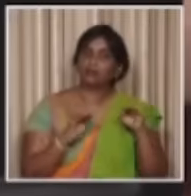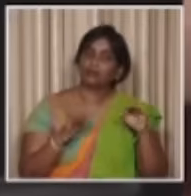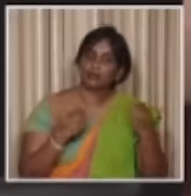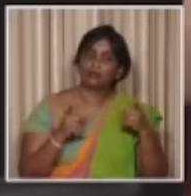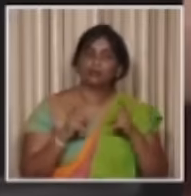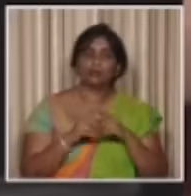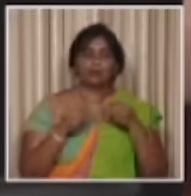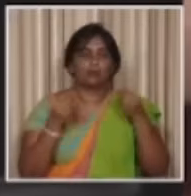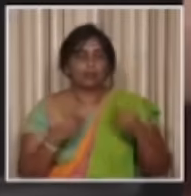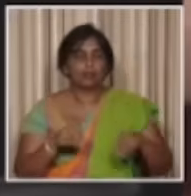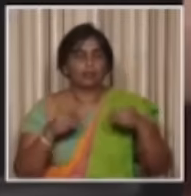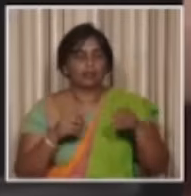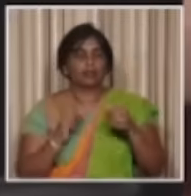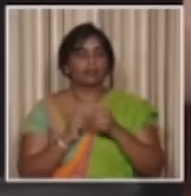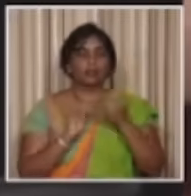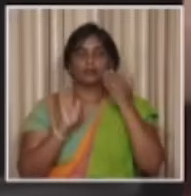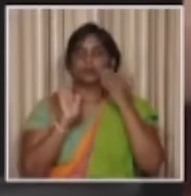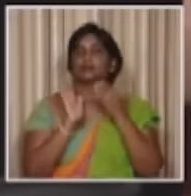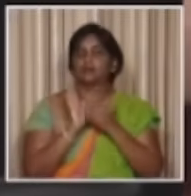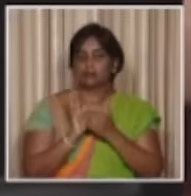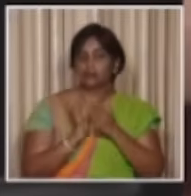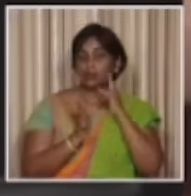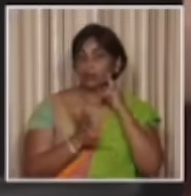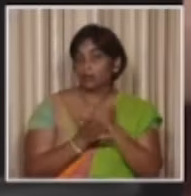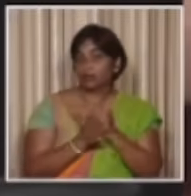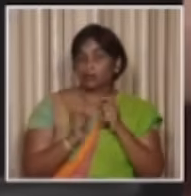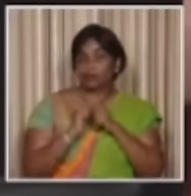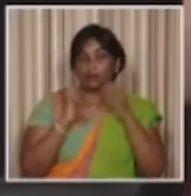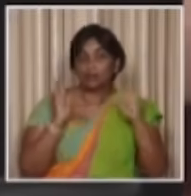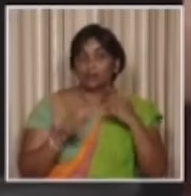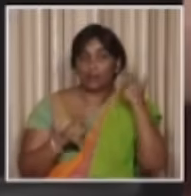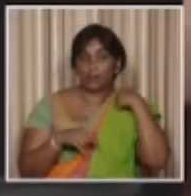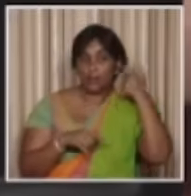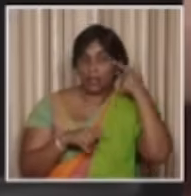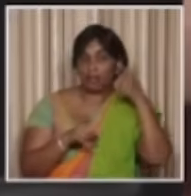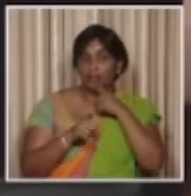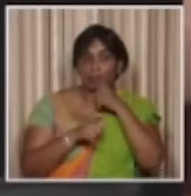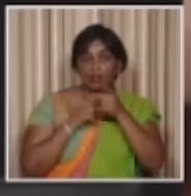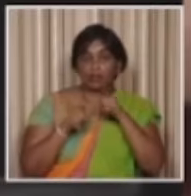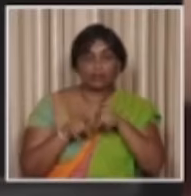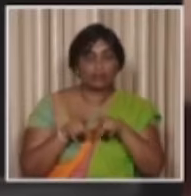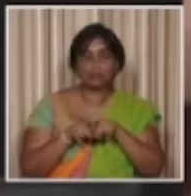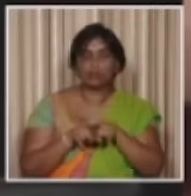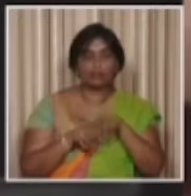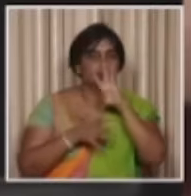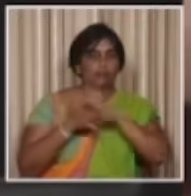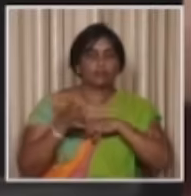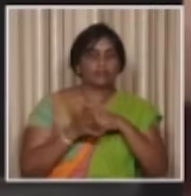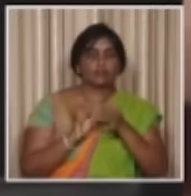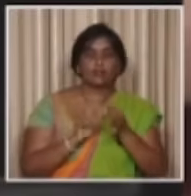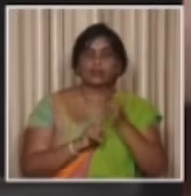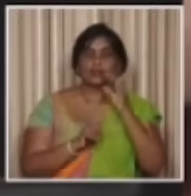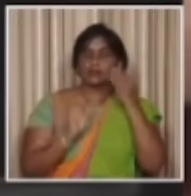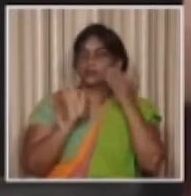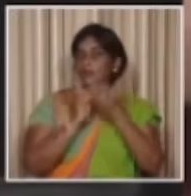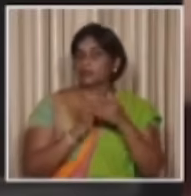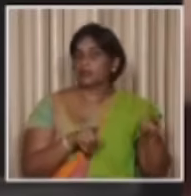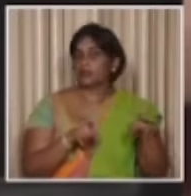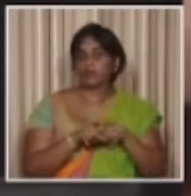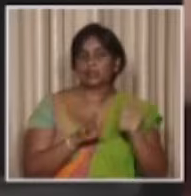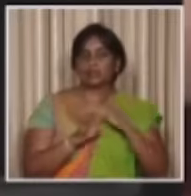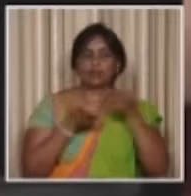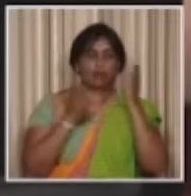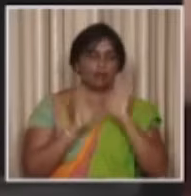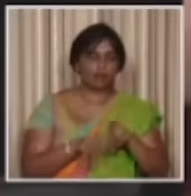මොනවා හරි සරල වැඩක් ඉදිරිපත් කරනවා මේ තරම් බැරෑරුම් විදිහට නෙමෙයි මේ හිතන අපි අද කතා කරන බැරෑරුම් අයවැය යෝජනාව ජනාධිපතිතුමා ඉදිරිපත් කරපු යෝජනාව නෙමෙයි